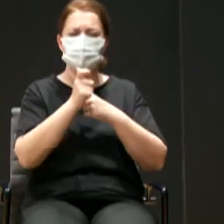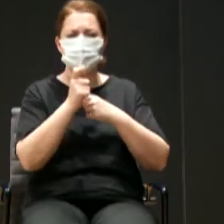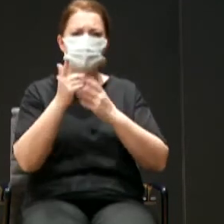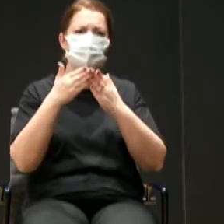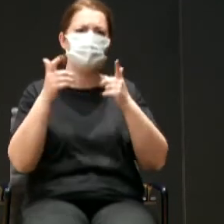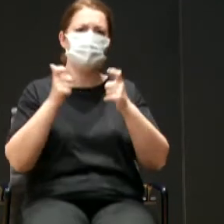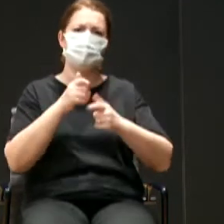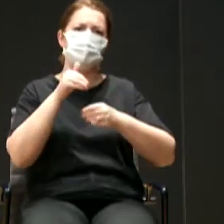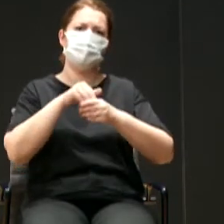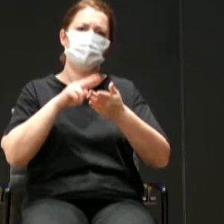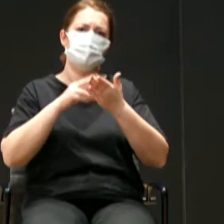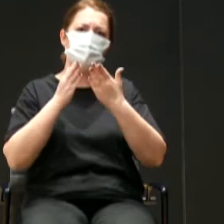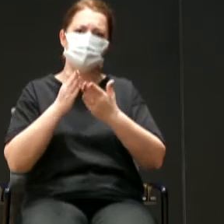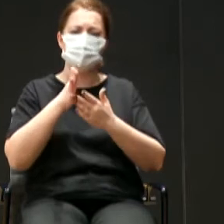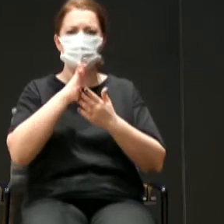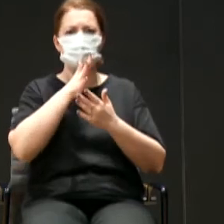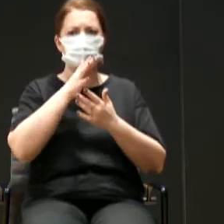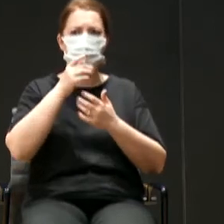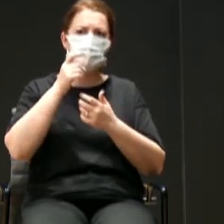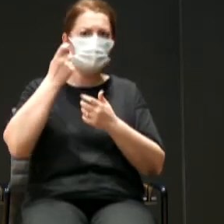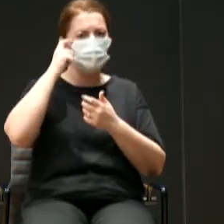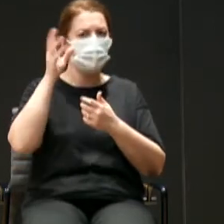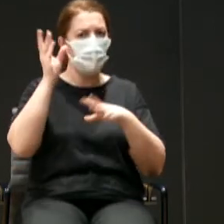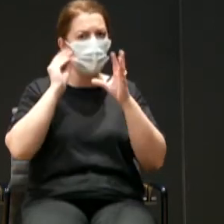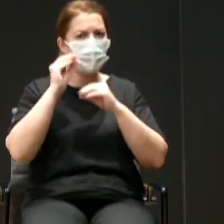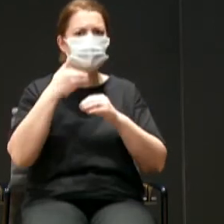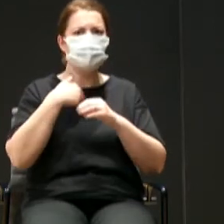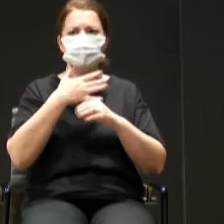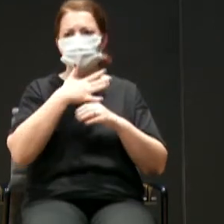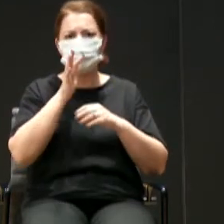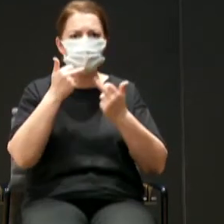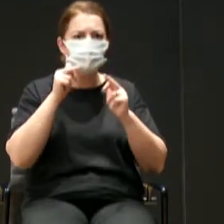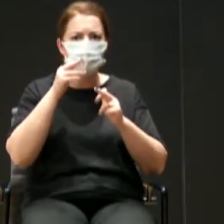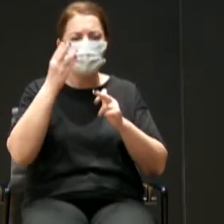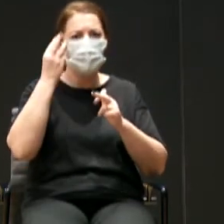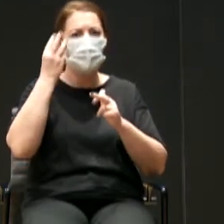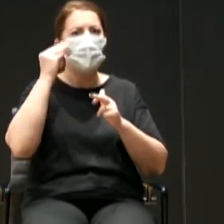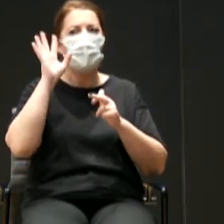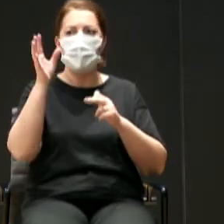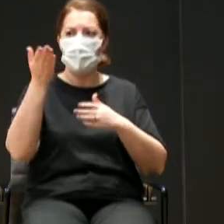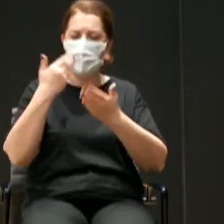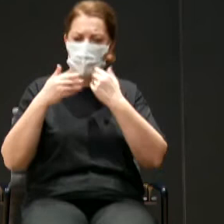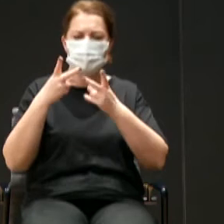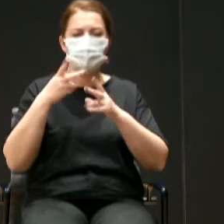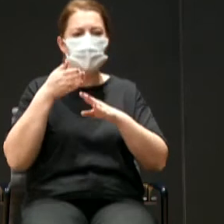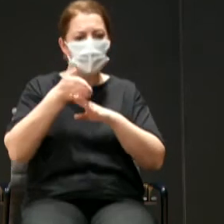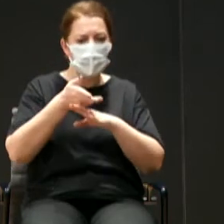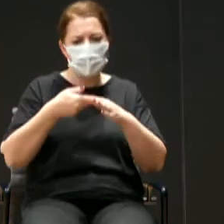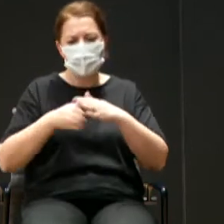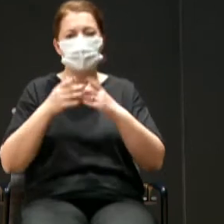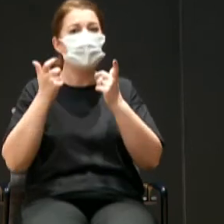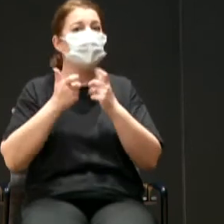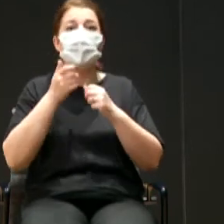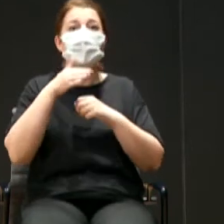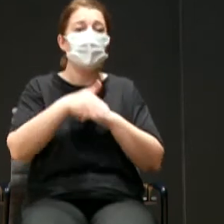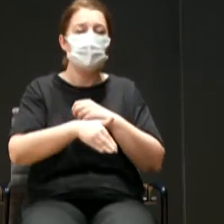meclis üyemiz. Bilgi sahibi de olalım eksik bildiklerimizi. Ya geliyoruz, gidiyoruz. Ya arkadaş nereye geliyorsunuz?